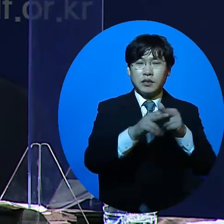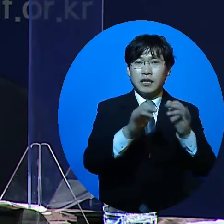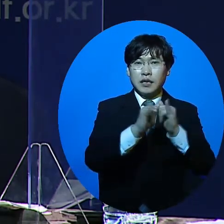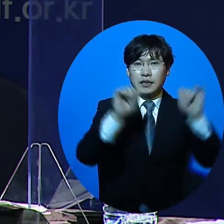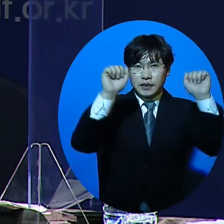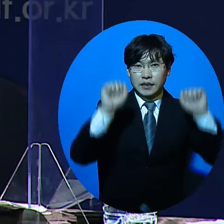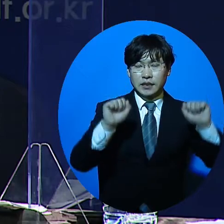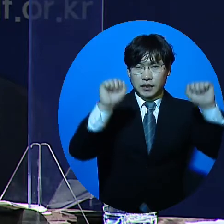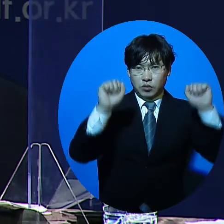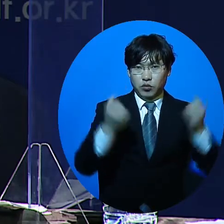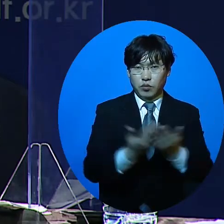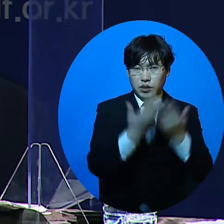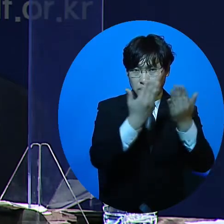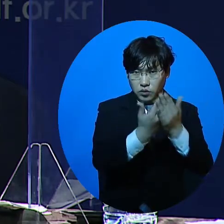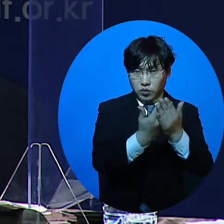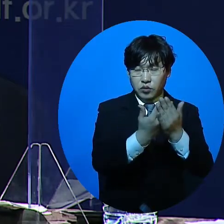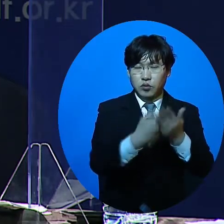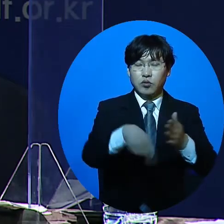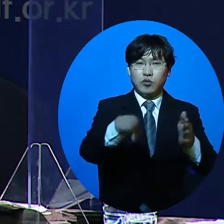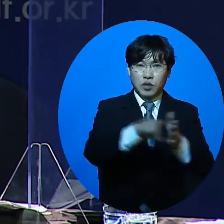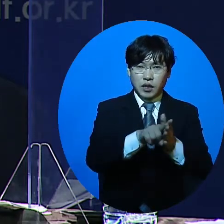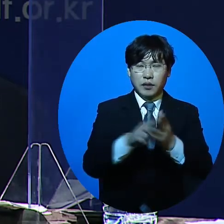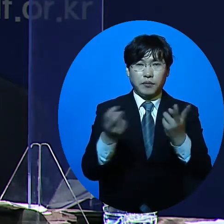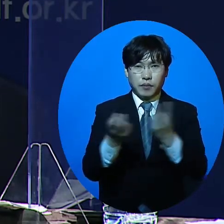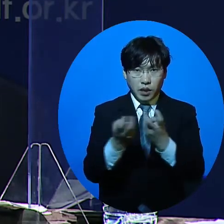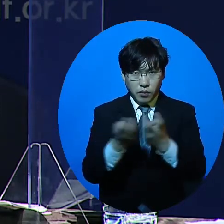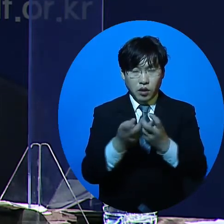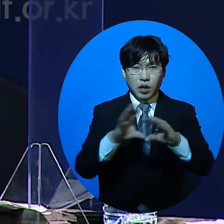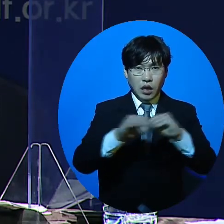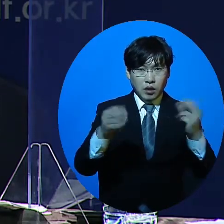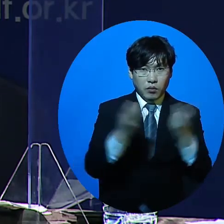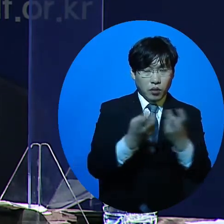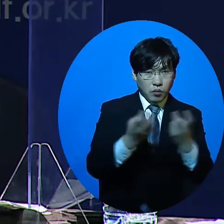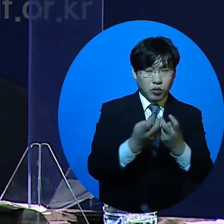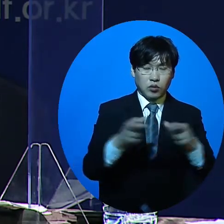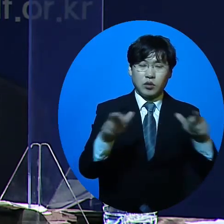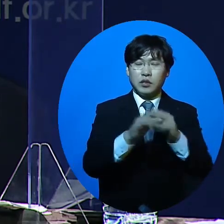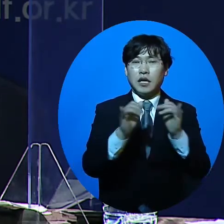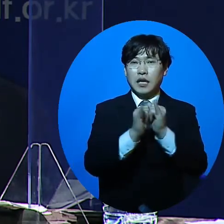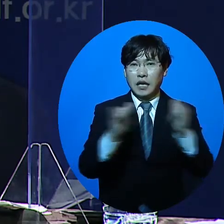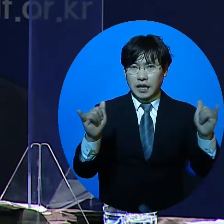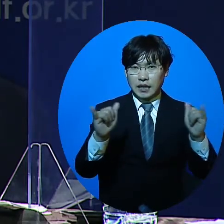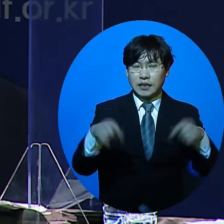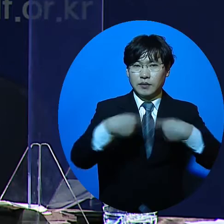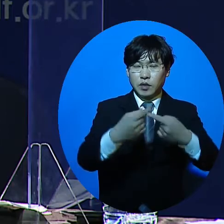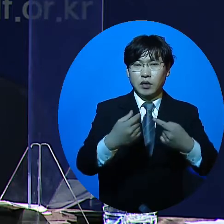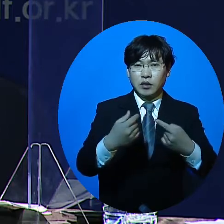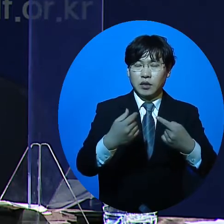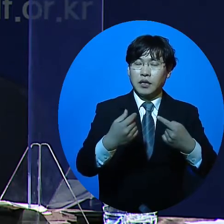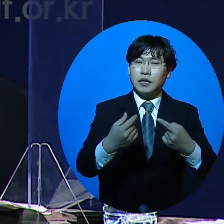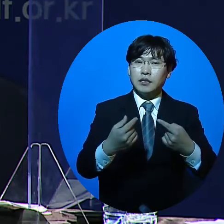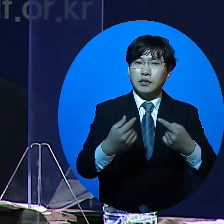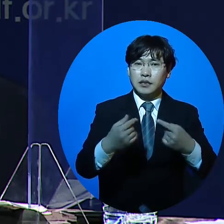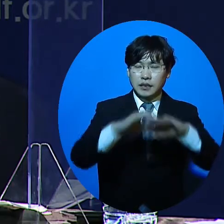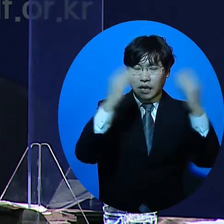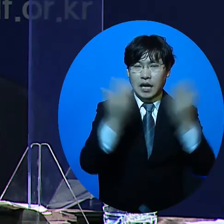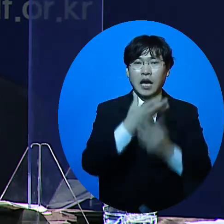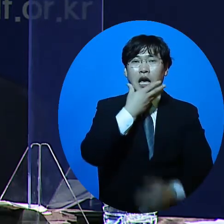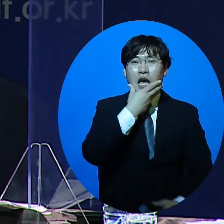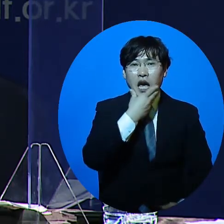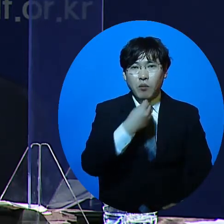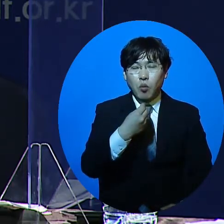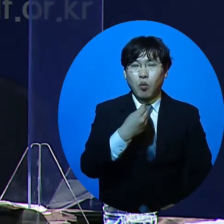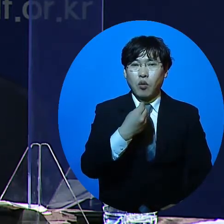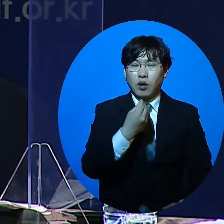체육의 발전 방안과 또 장애인 체육을 하시는 모든 분들이 행복할 수 있는 그런 길을